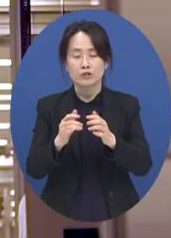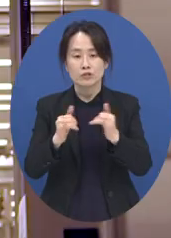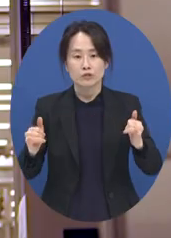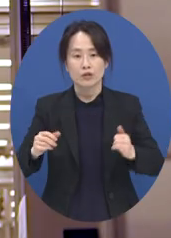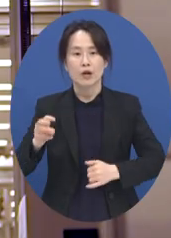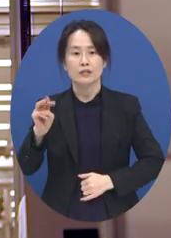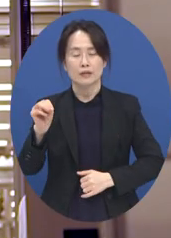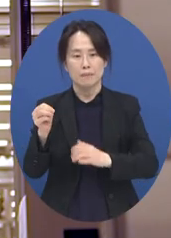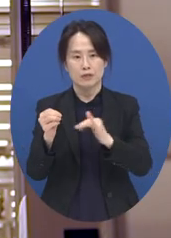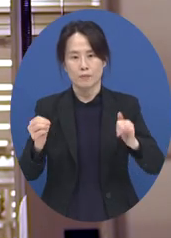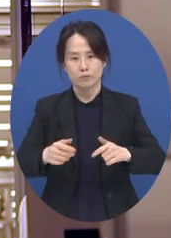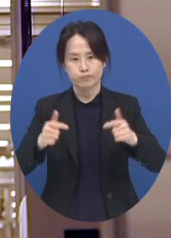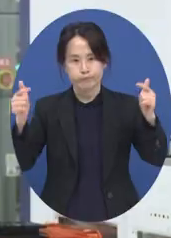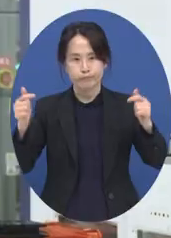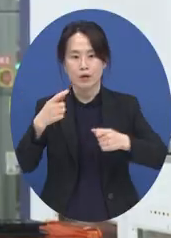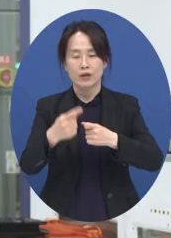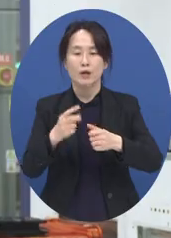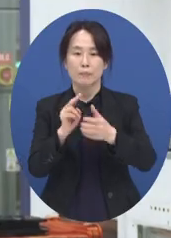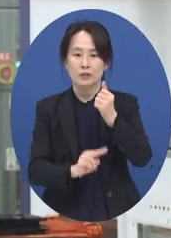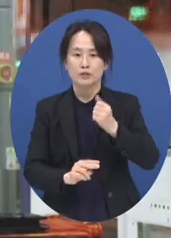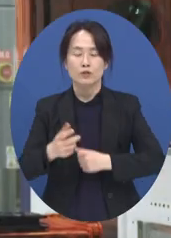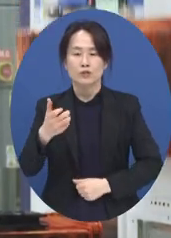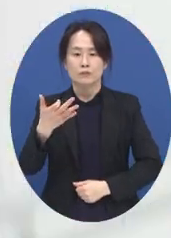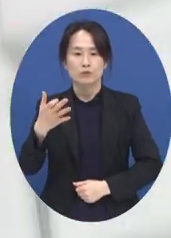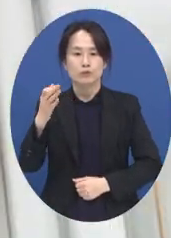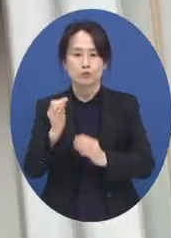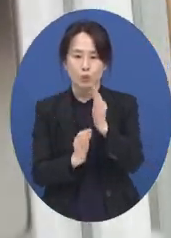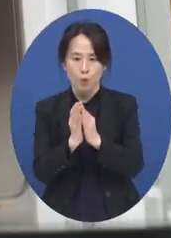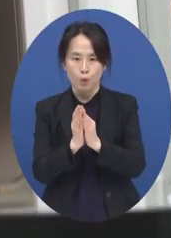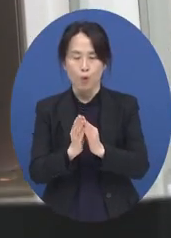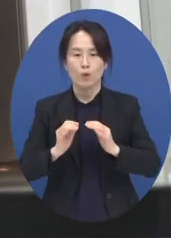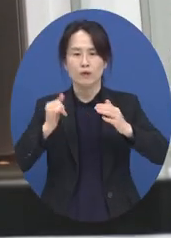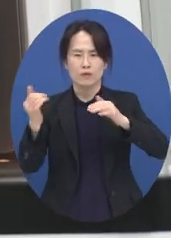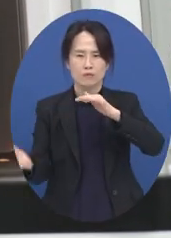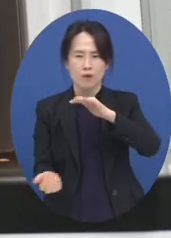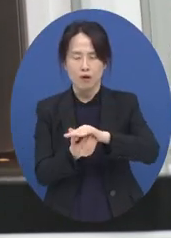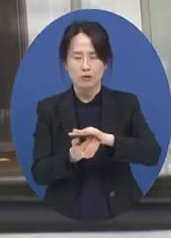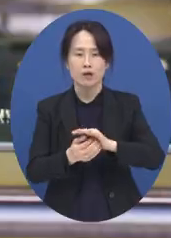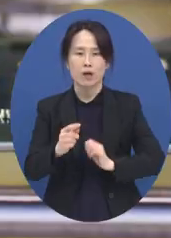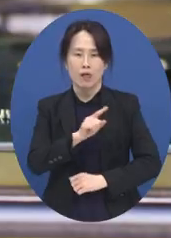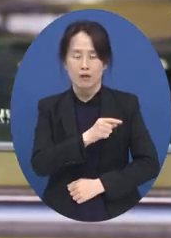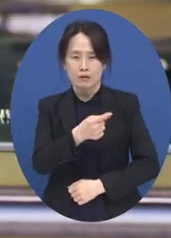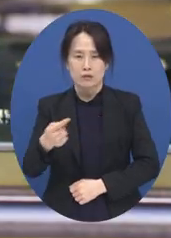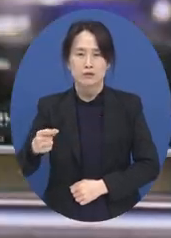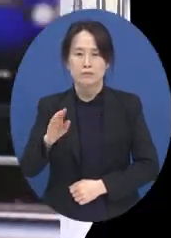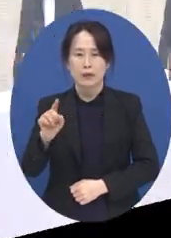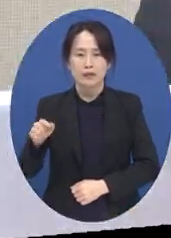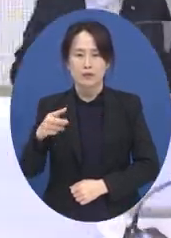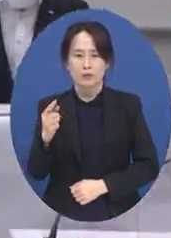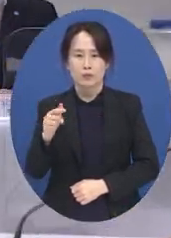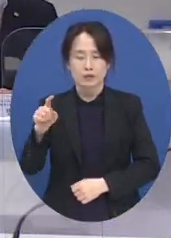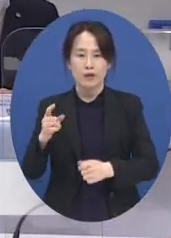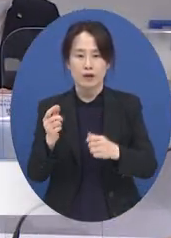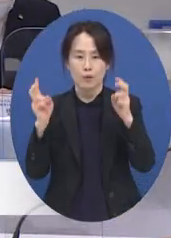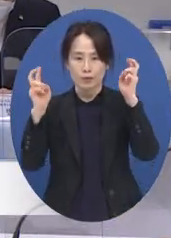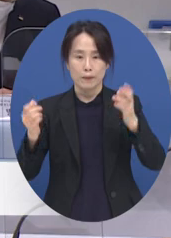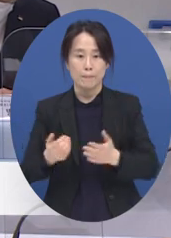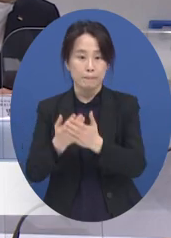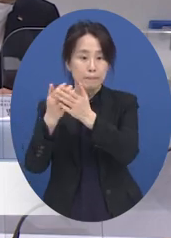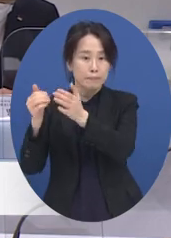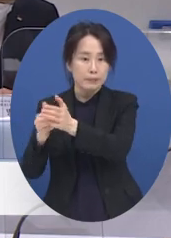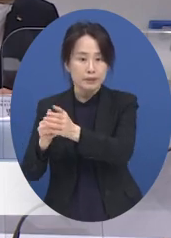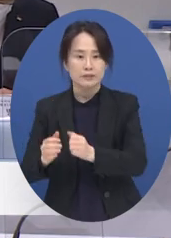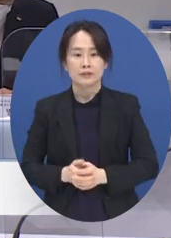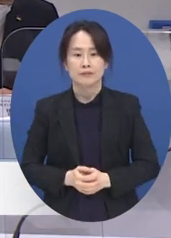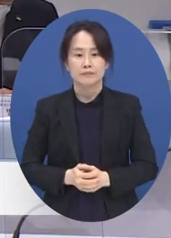늘어났고, 연간 매출은 19조 원에 달하는 세계에서 가장 큰 반도체 장비 회사로 성장했습니다. ASML이